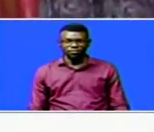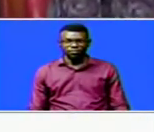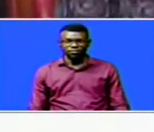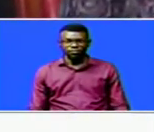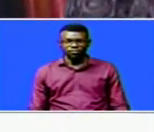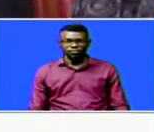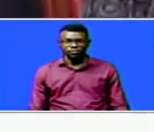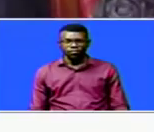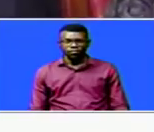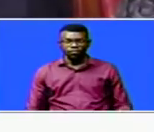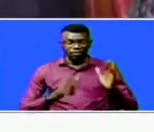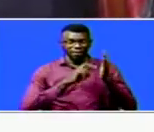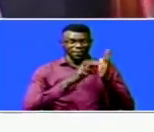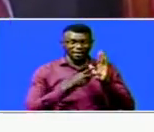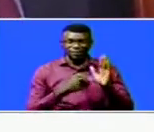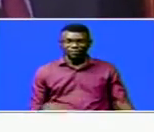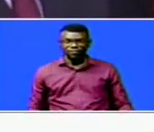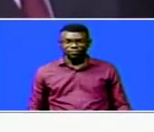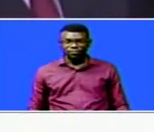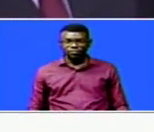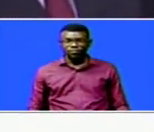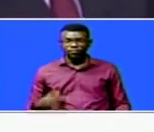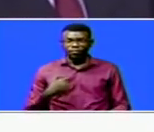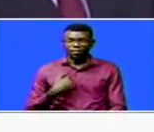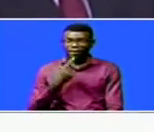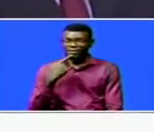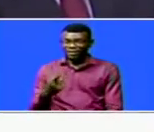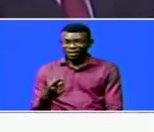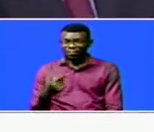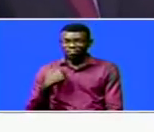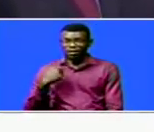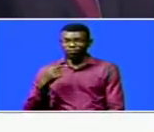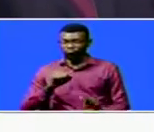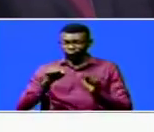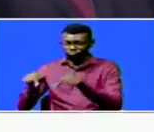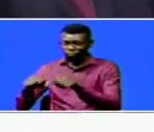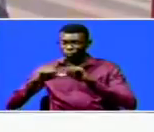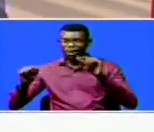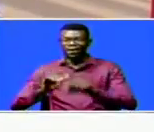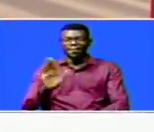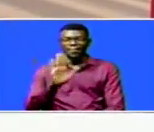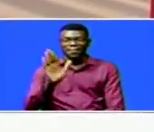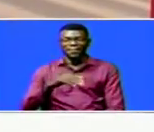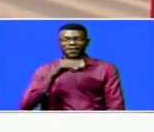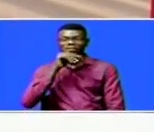Kwa hivyo nikisema ya kwamba niko hapa kusema kwa heri kwa